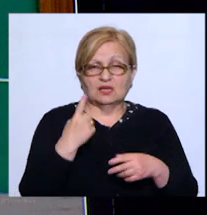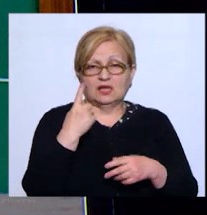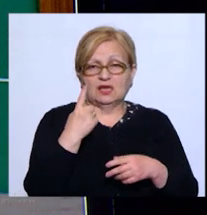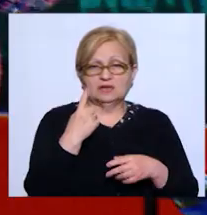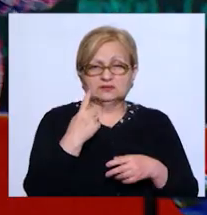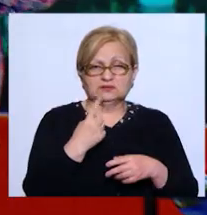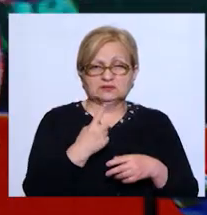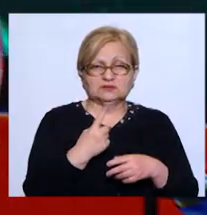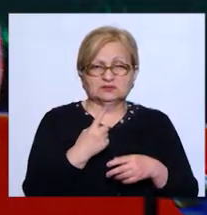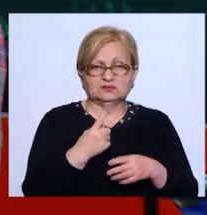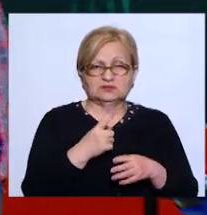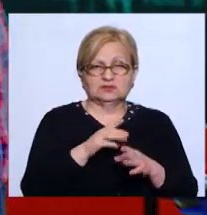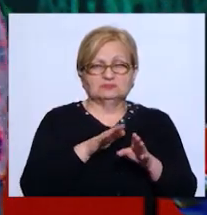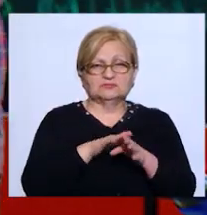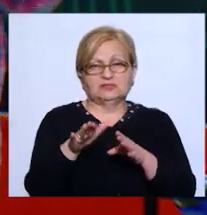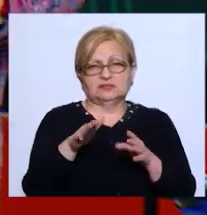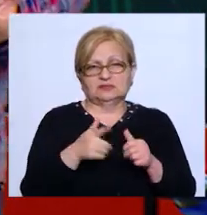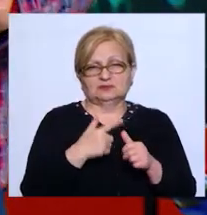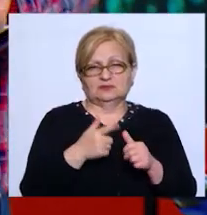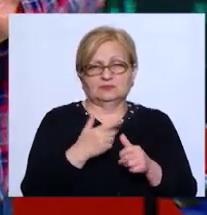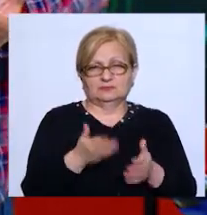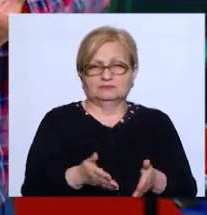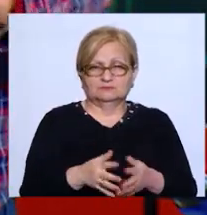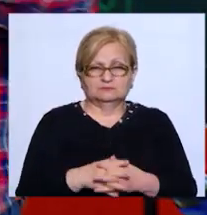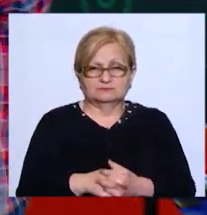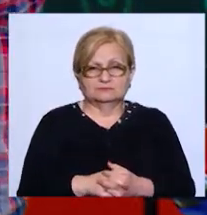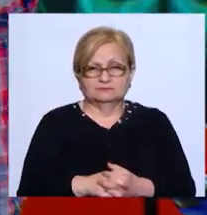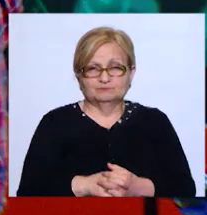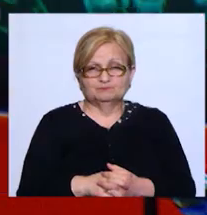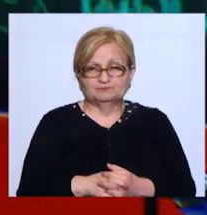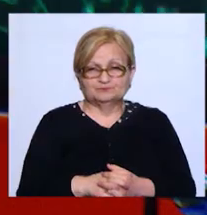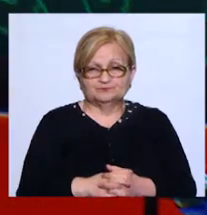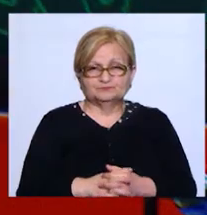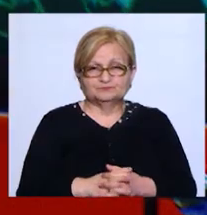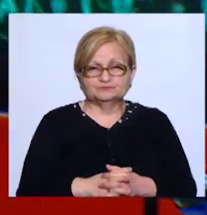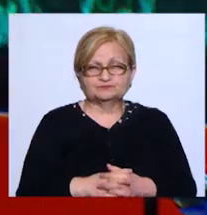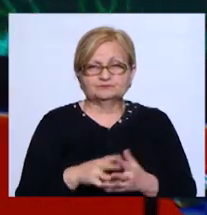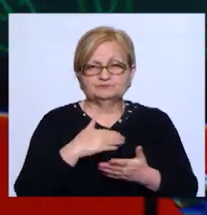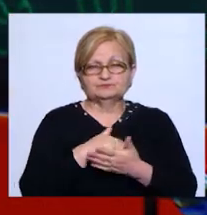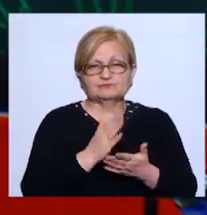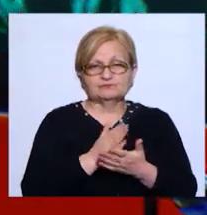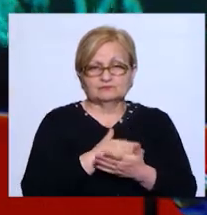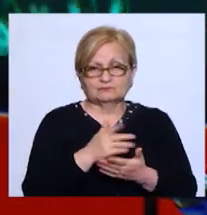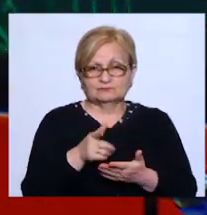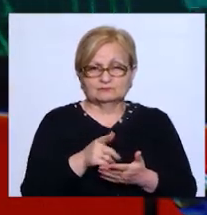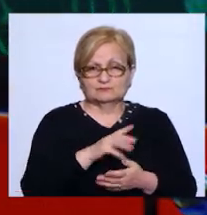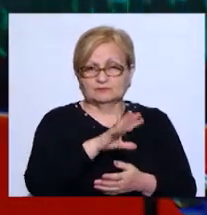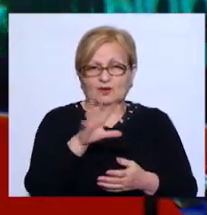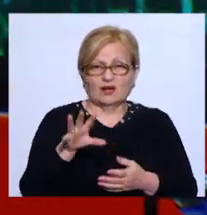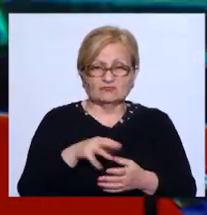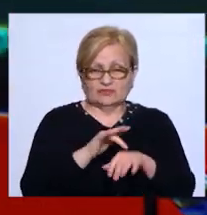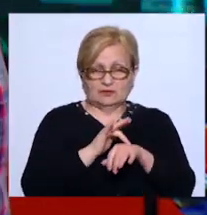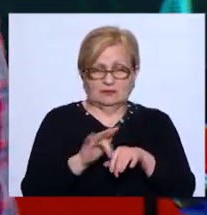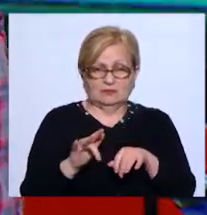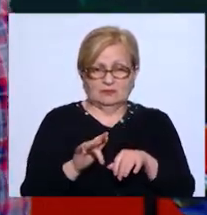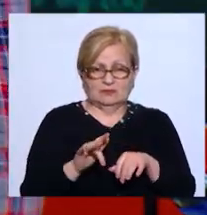ის 1 მთლიანის ტოლი ყოფილა. თუ დაჭრილია ხაჭაპური და იქიდან ყველა ნაჭერი